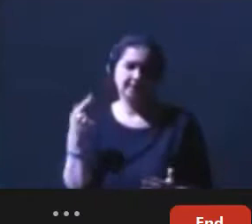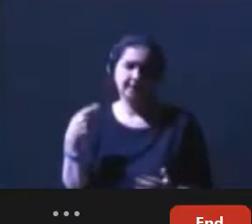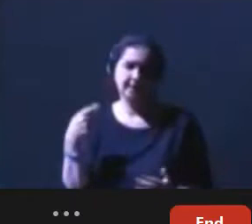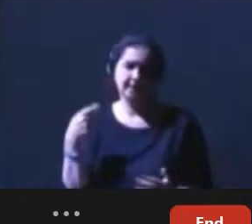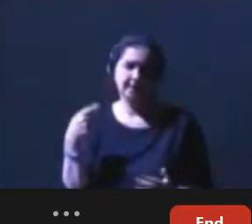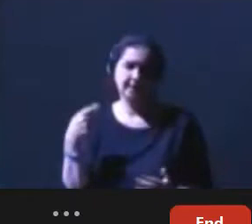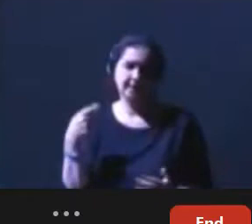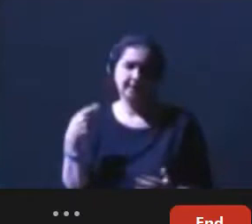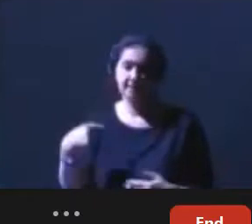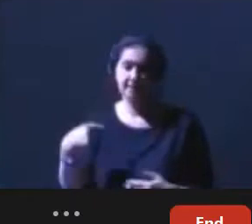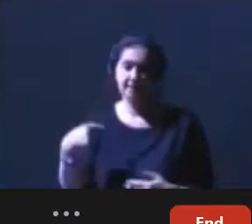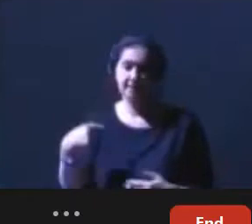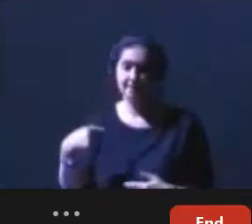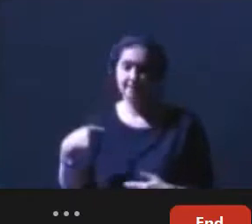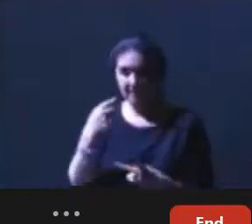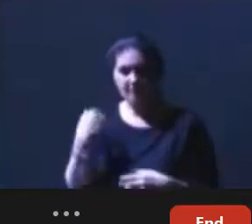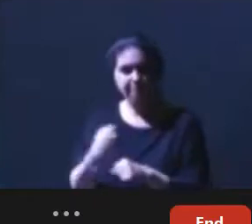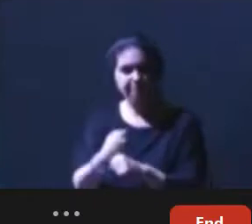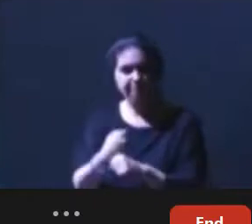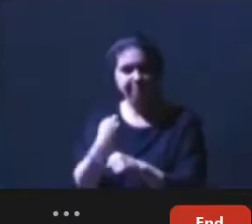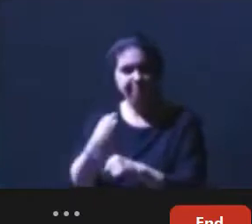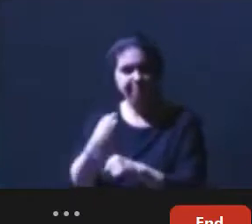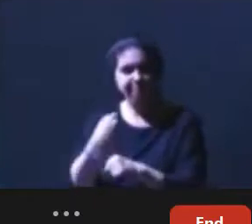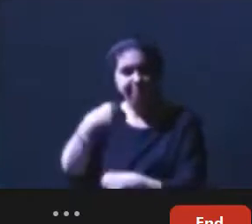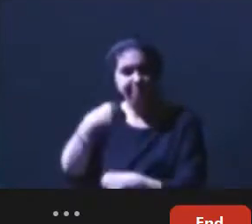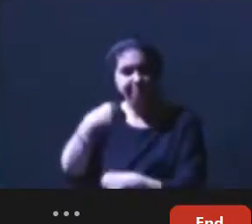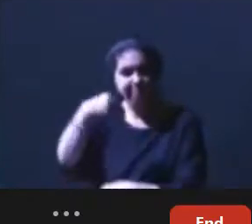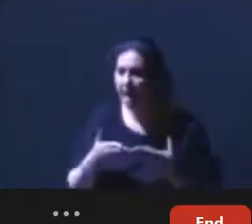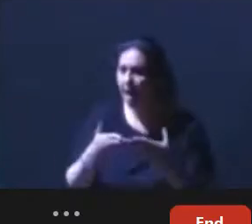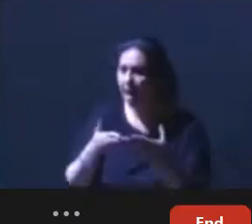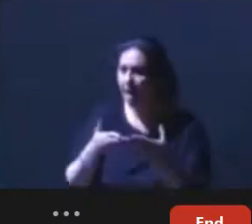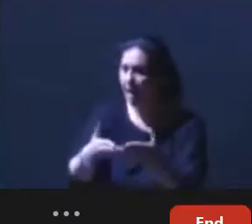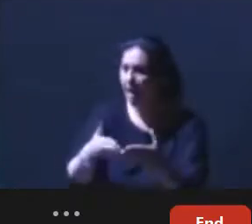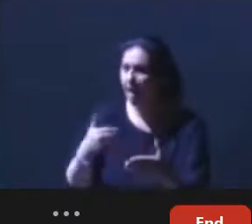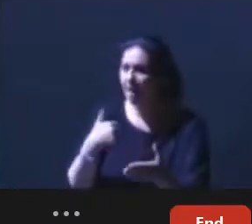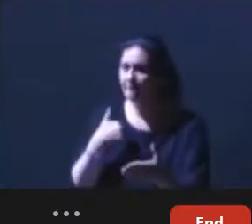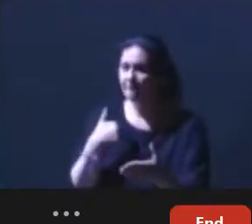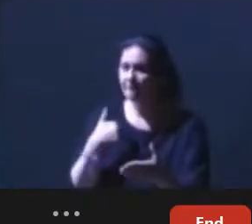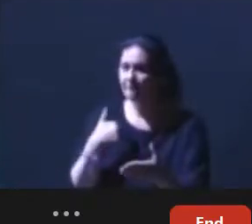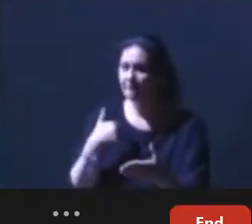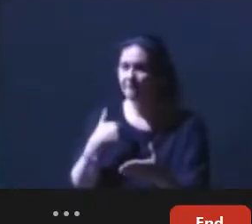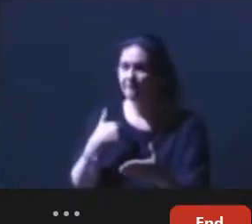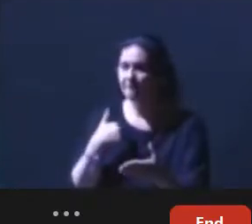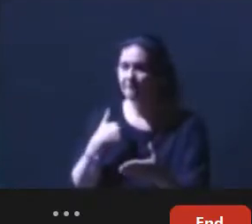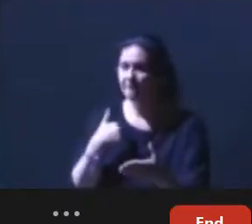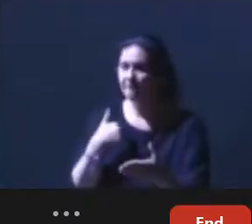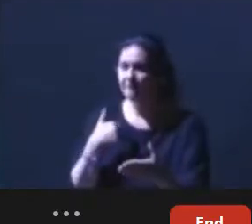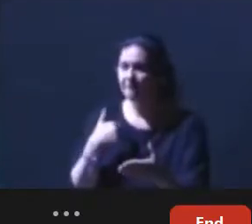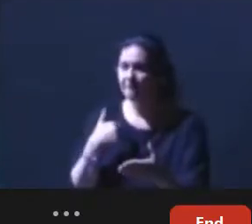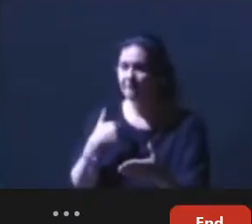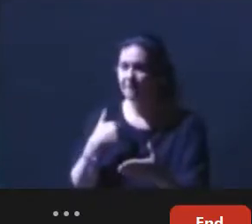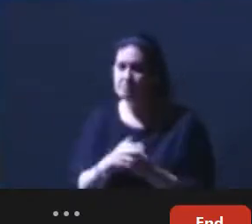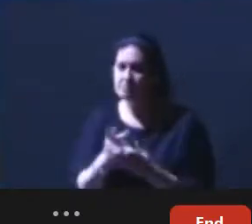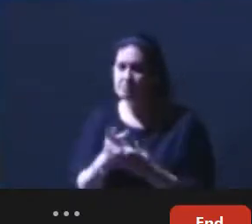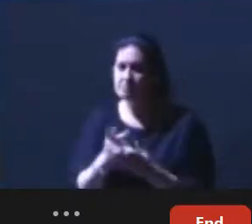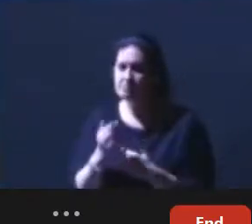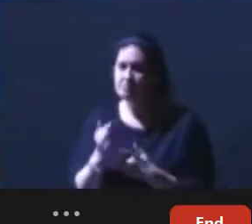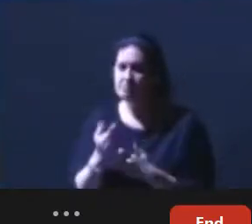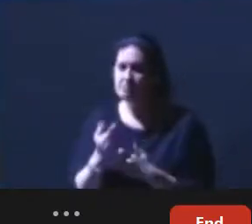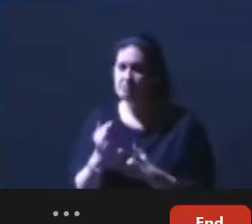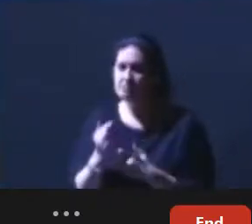1993 thì phải. Hồi đấy là tôi có gần, hồi đấy tôi đi mà vào Paris.